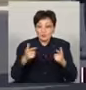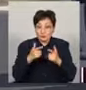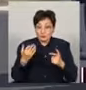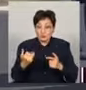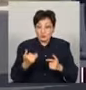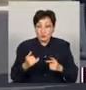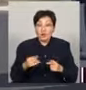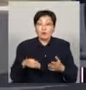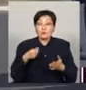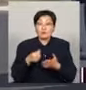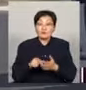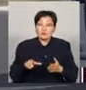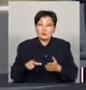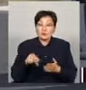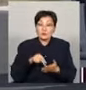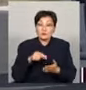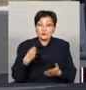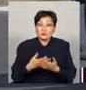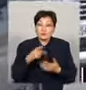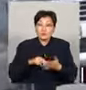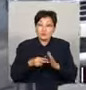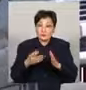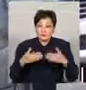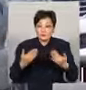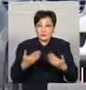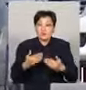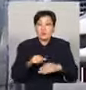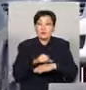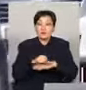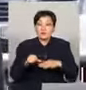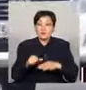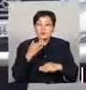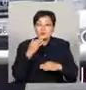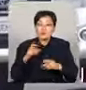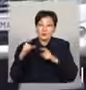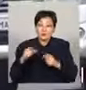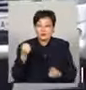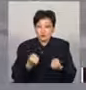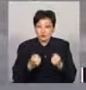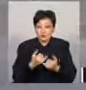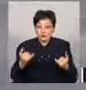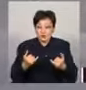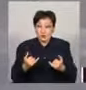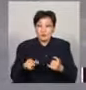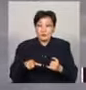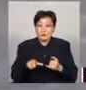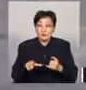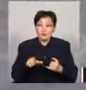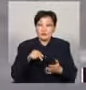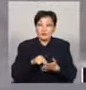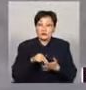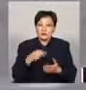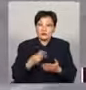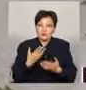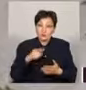Сөзінше, ақылы жолдармен жүру тарифін көтеру жоспарда жоқ. Тек шет мемлекеттердің транзиттік жүк көлік құралдары үшін жол жүру тарифін